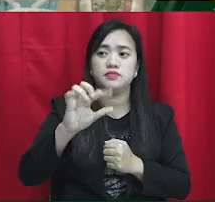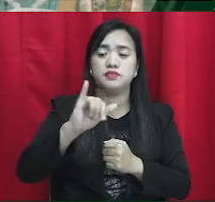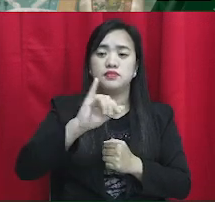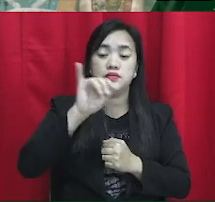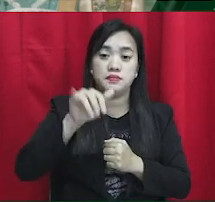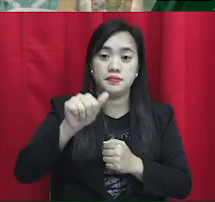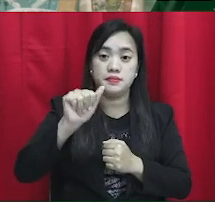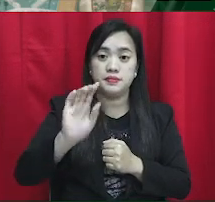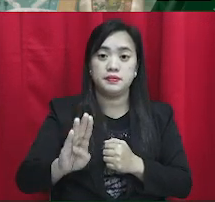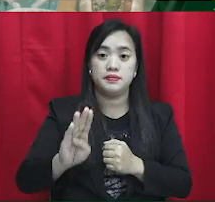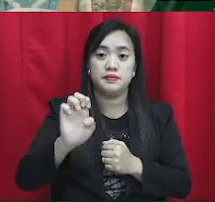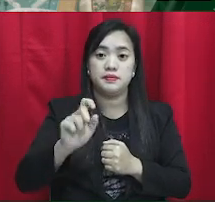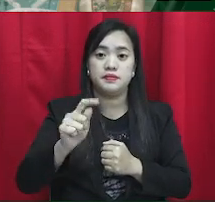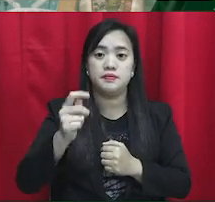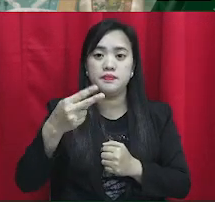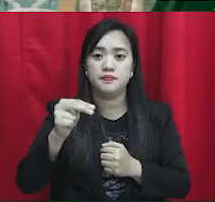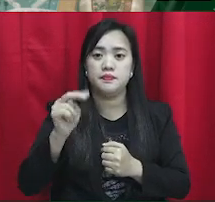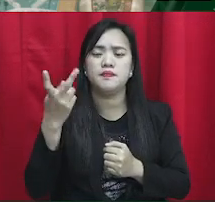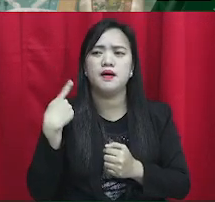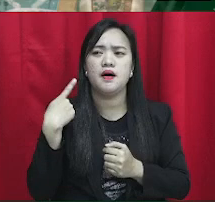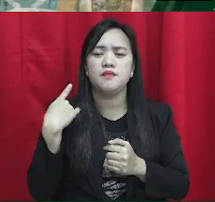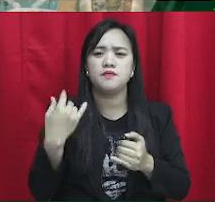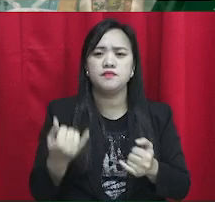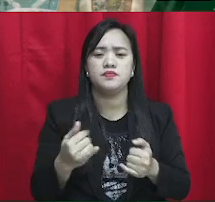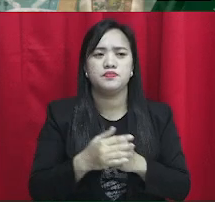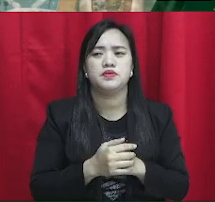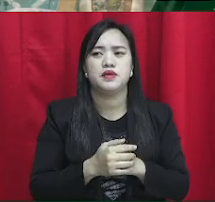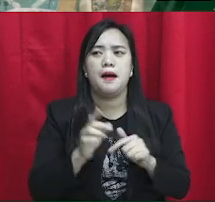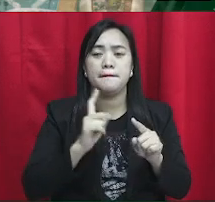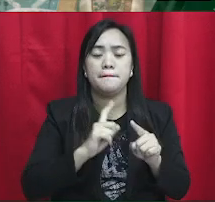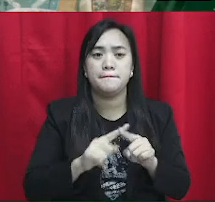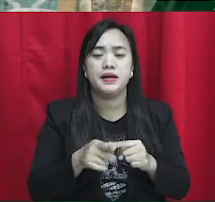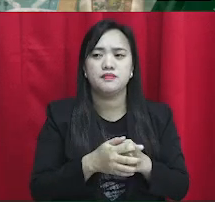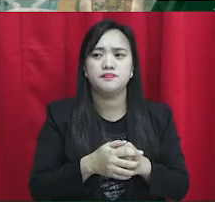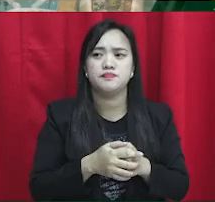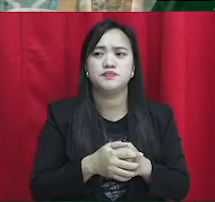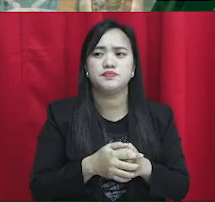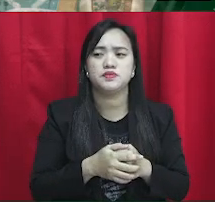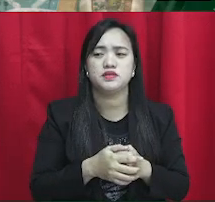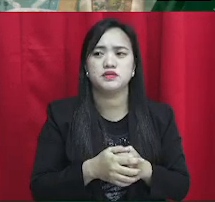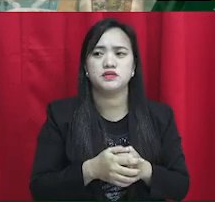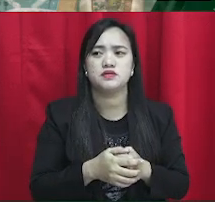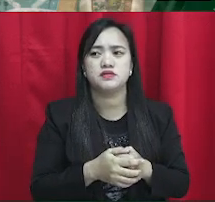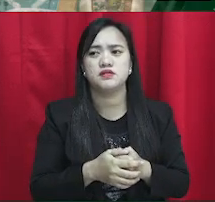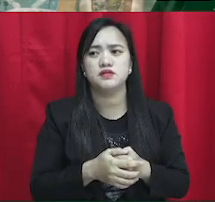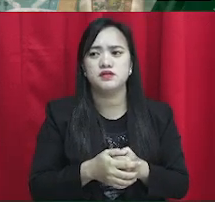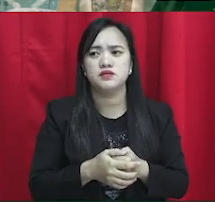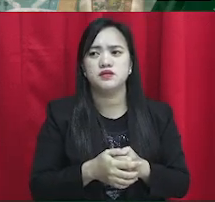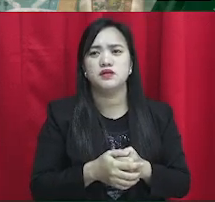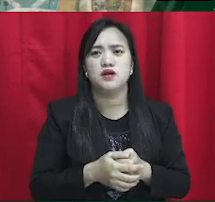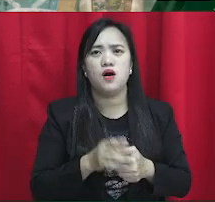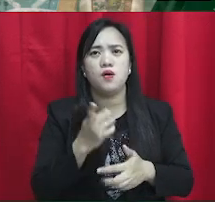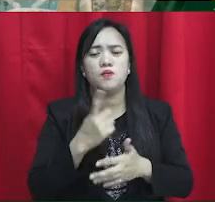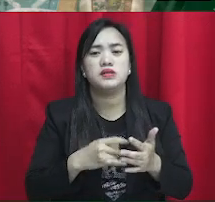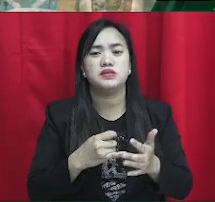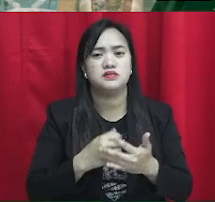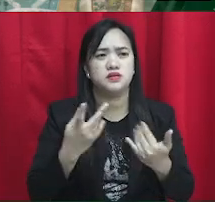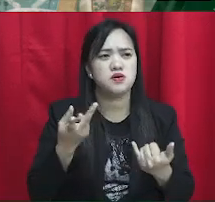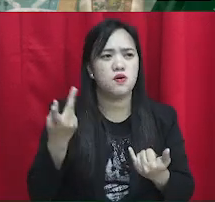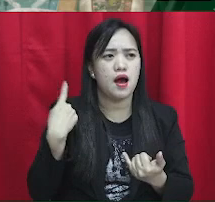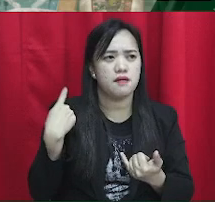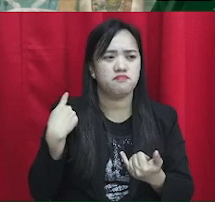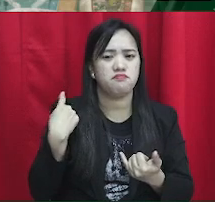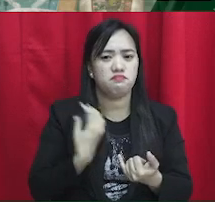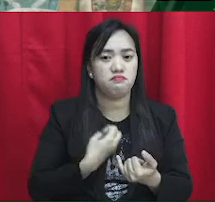siya yung na-bless ng Panginoon, di ba? That's right. At yun yung gusto ko ngayon. Actually, ngayon ko lang naisip, ano kayang meron si